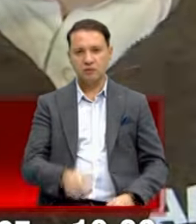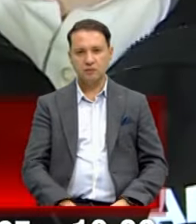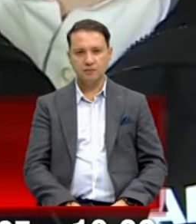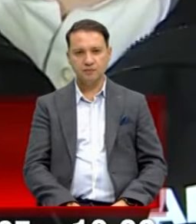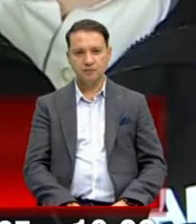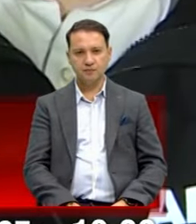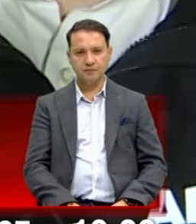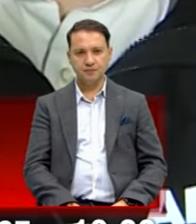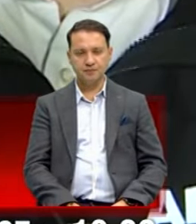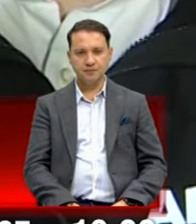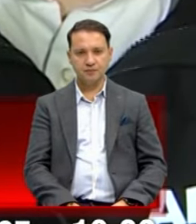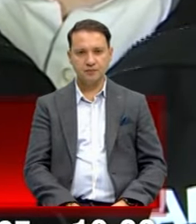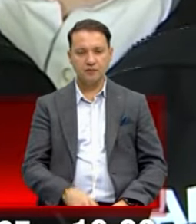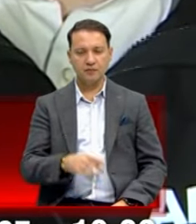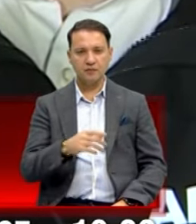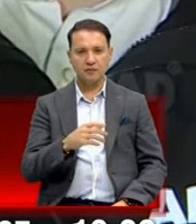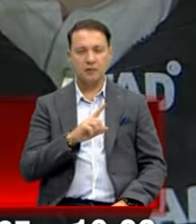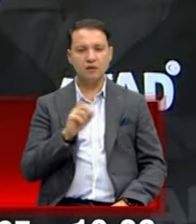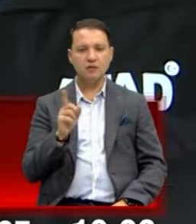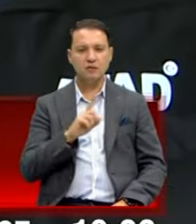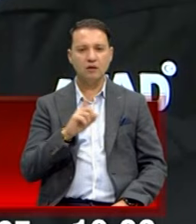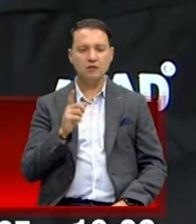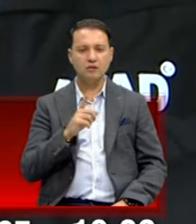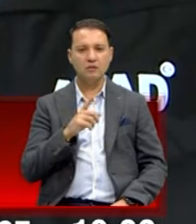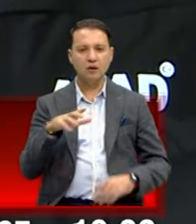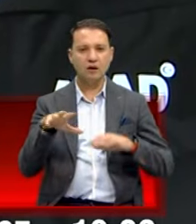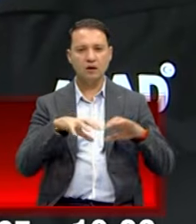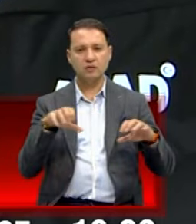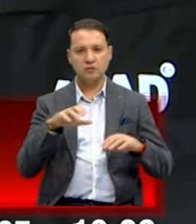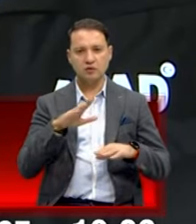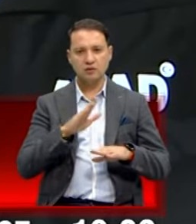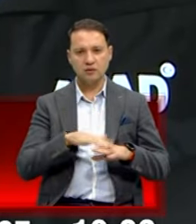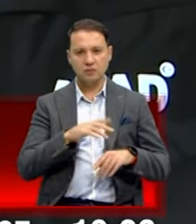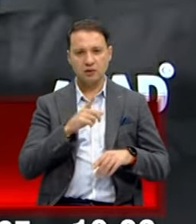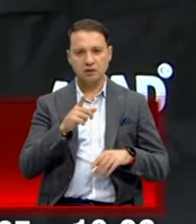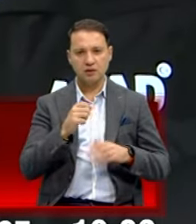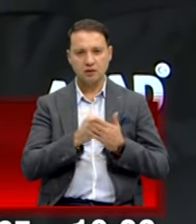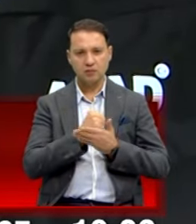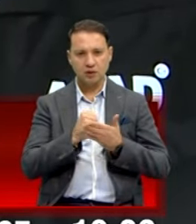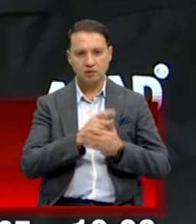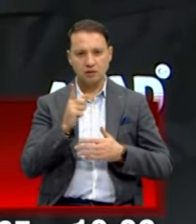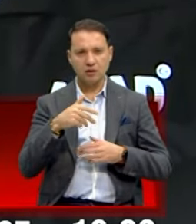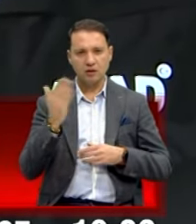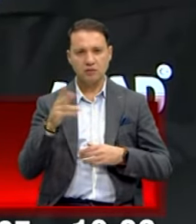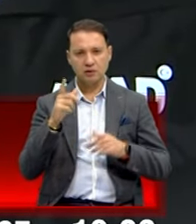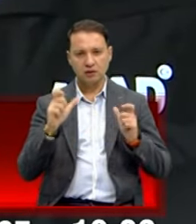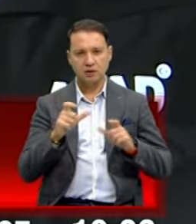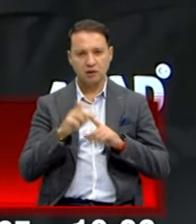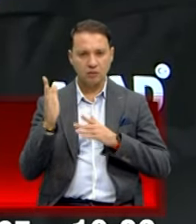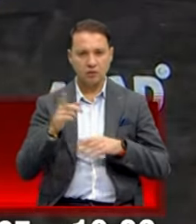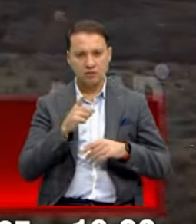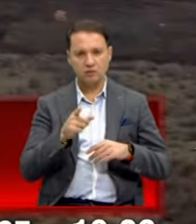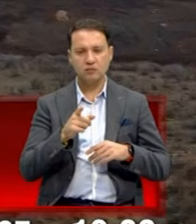söyledi. Maalesef. Fırat Nehri'ne herhangi bir sızma falan. Ayrıştırmayı yapılan kimyasal ayrı bir yerde